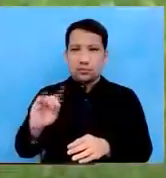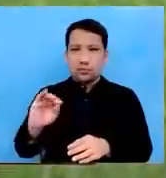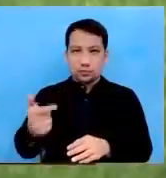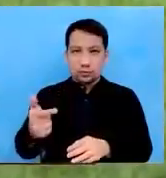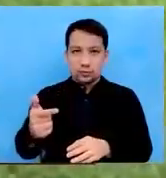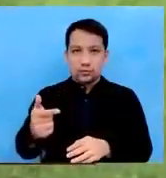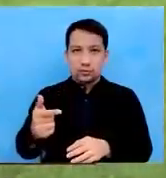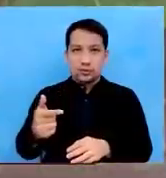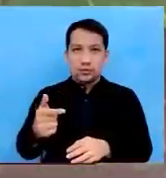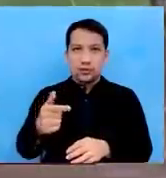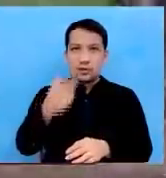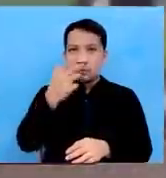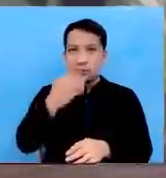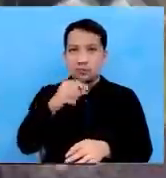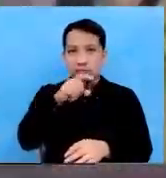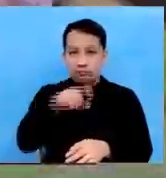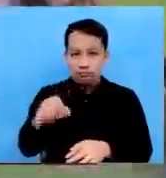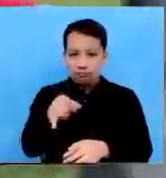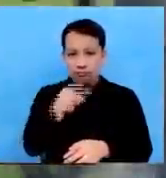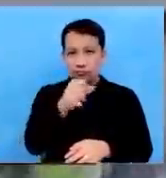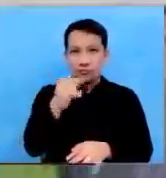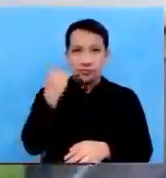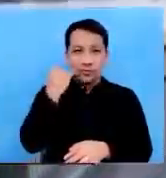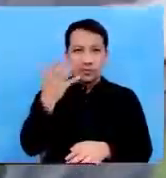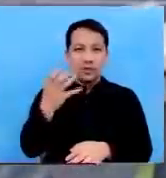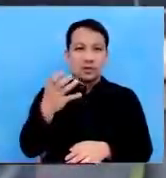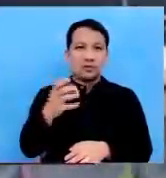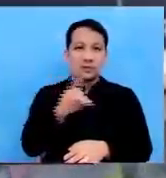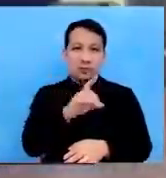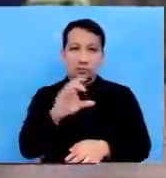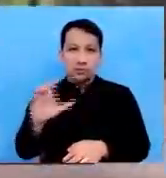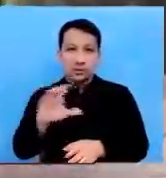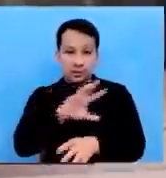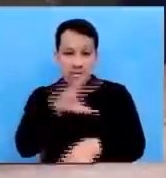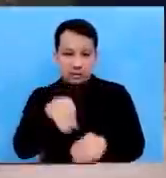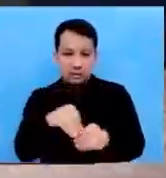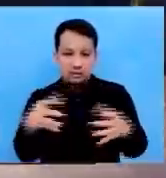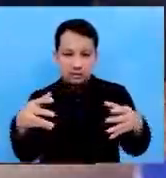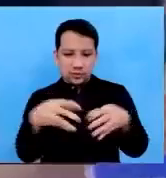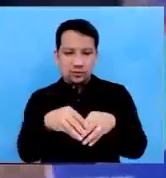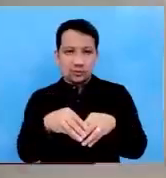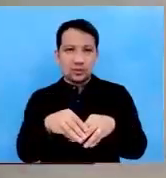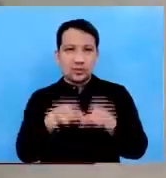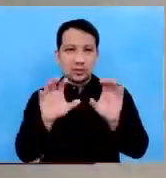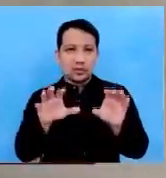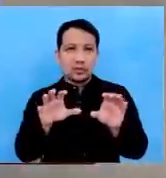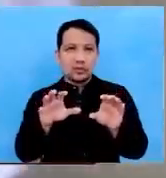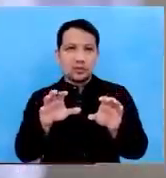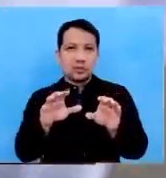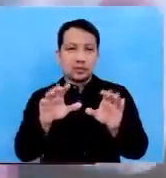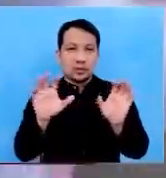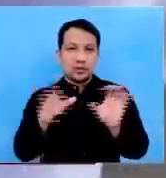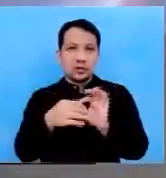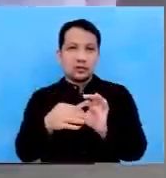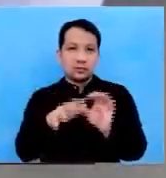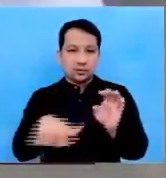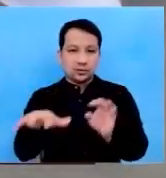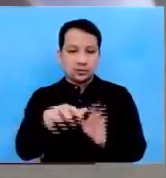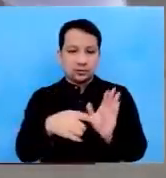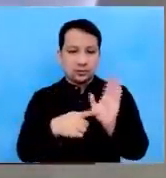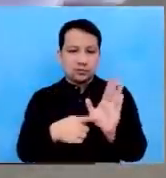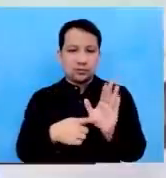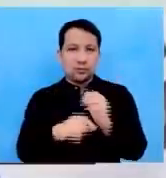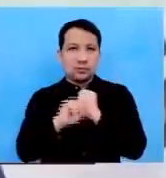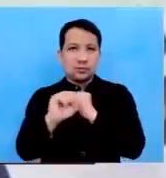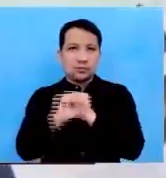bubuyog. Halos 100 alaga ang sumali sa kakaibang Halloween party. Line itong ipromote ang